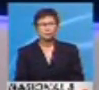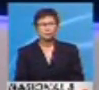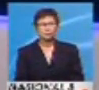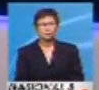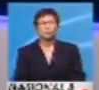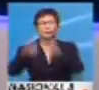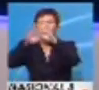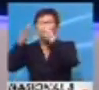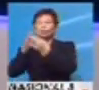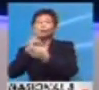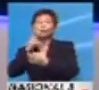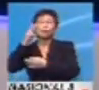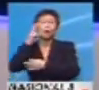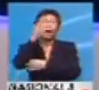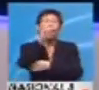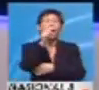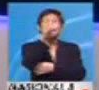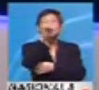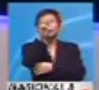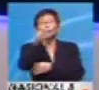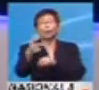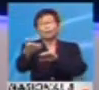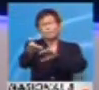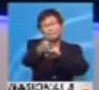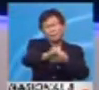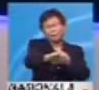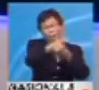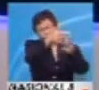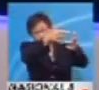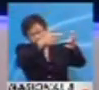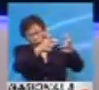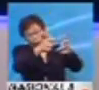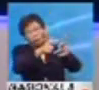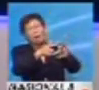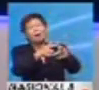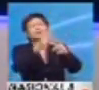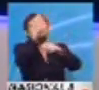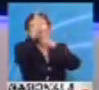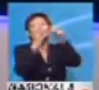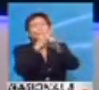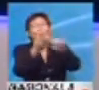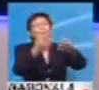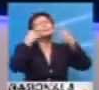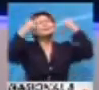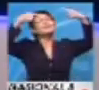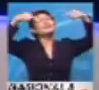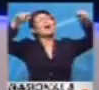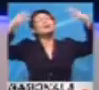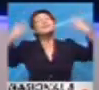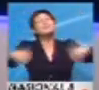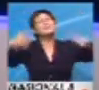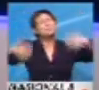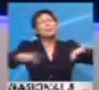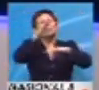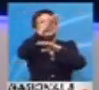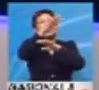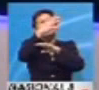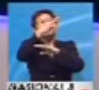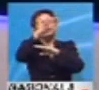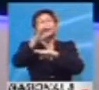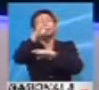keluarga remaja Hamzah yang mati ditembak 6 tahun lalu berjaya dalam tuntutan sama sipil berjumlah